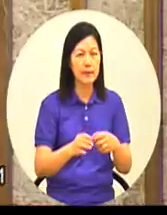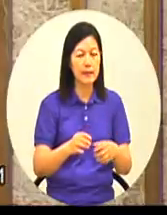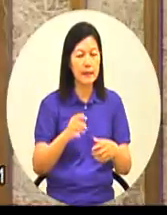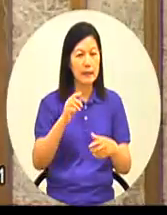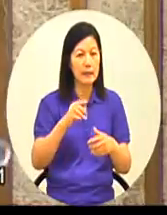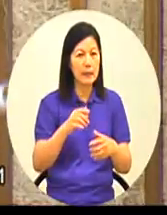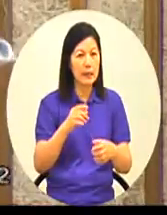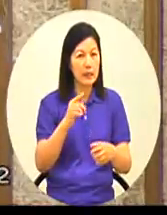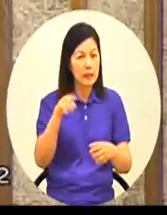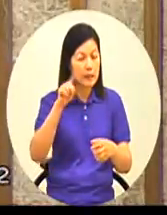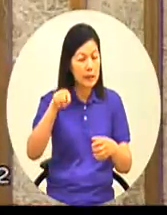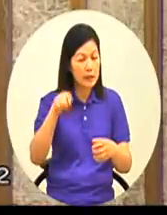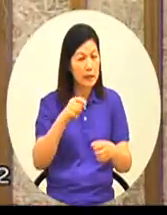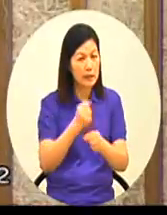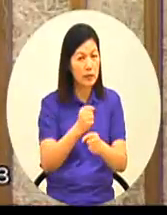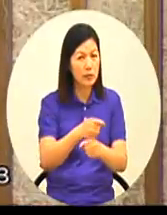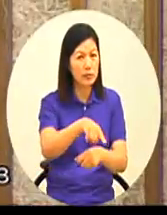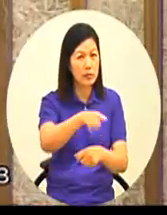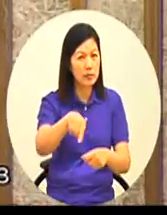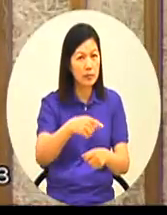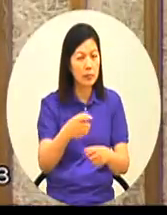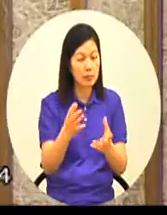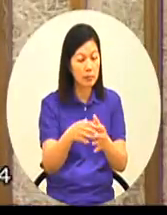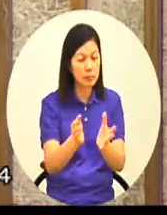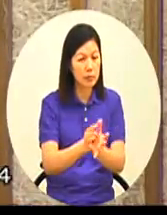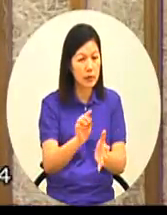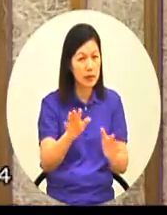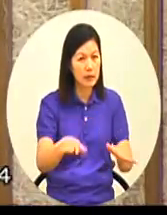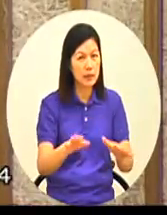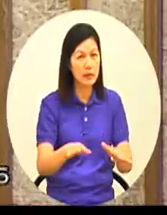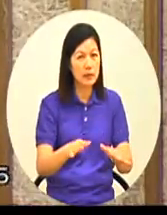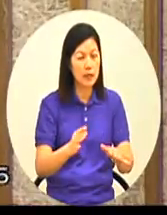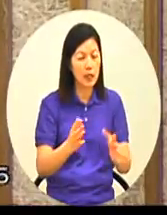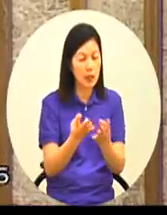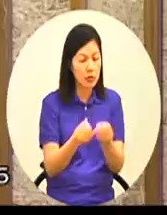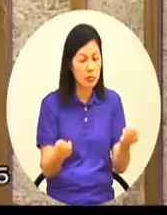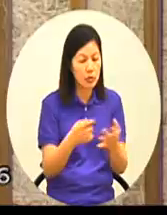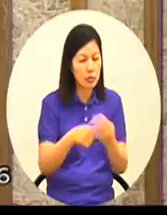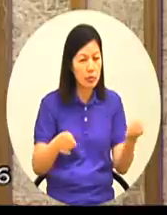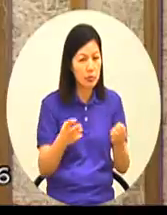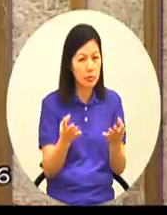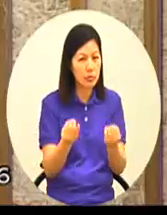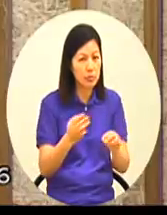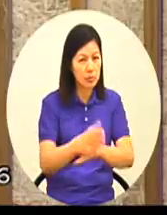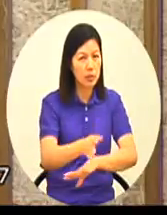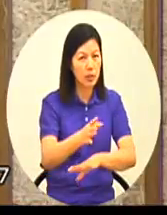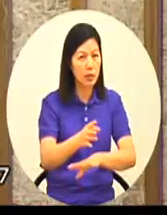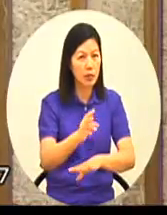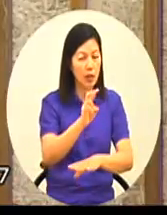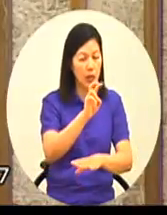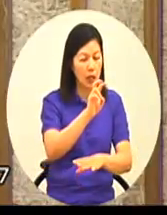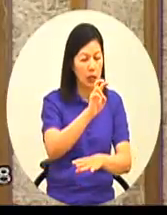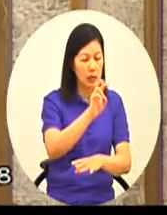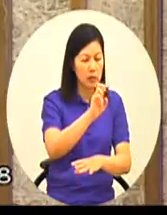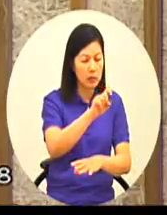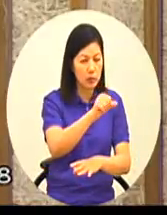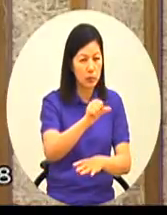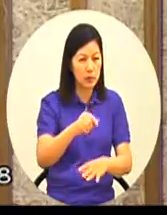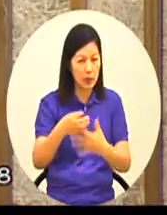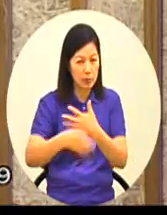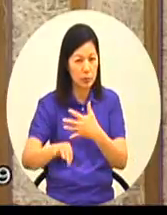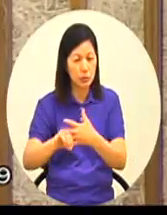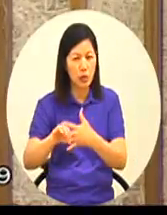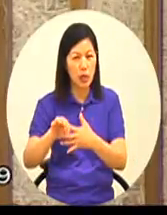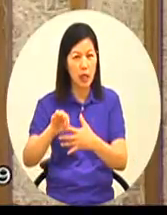职工，我必须要跟议员报告哈，我们目前哈超额的机关上只有15个机关，然后只有25人，可是我缺额有